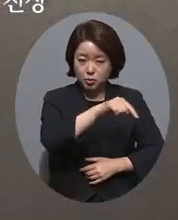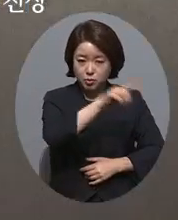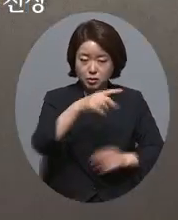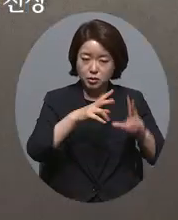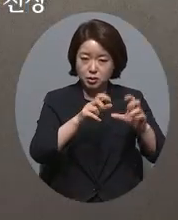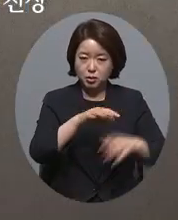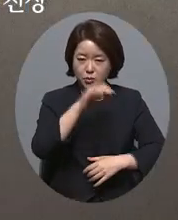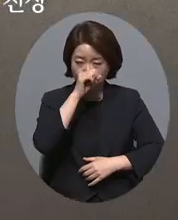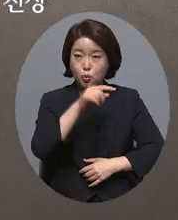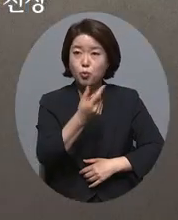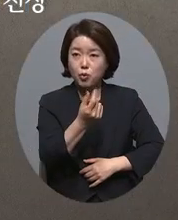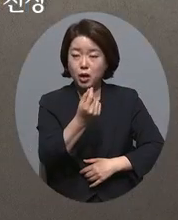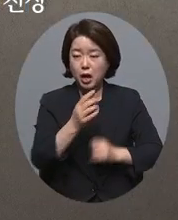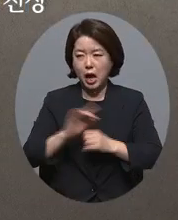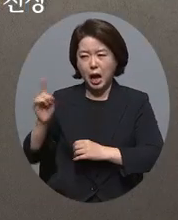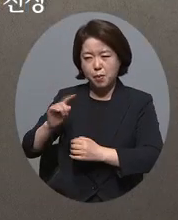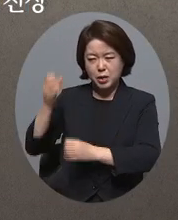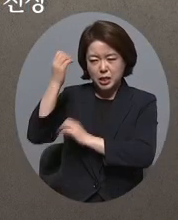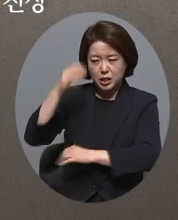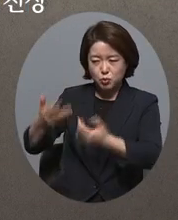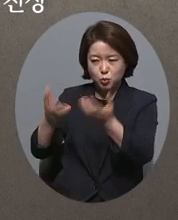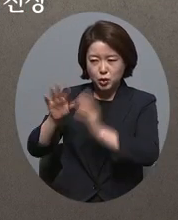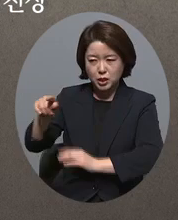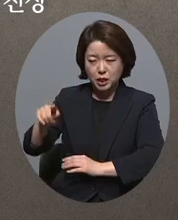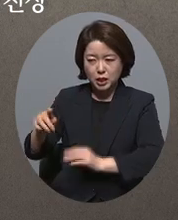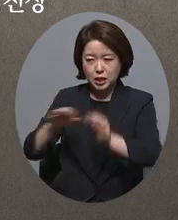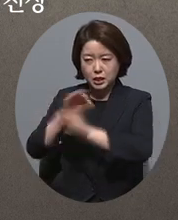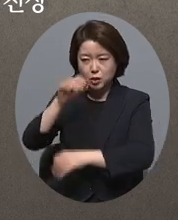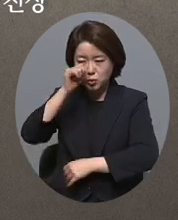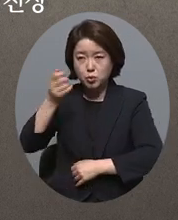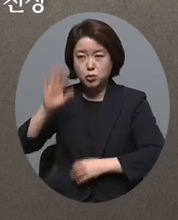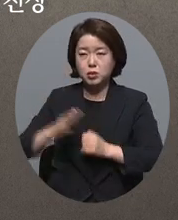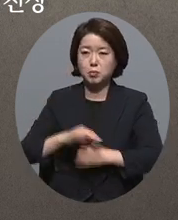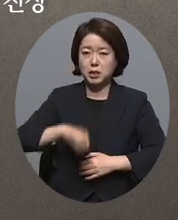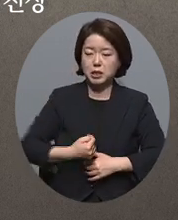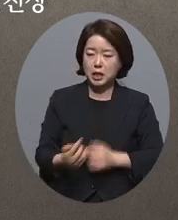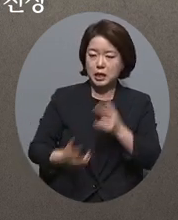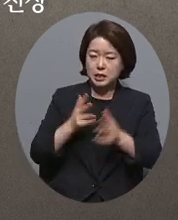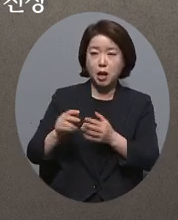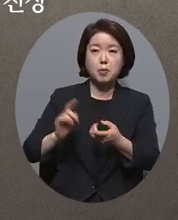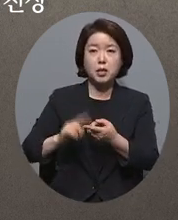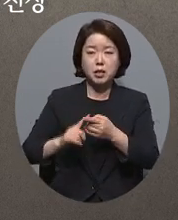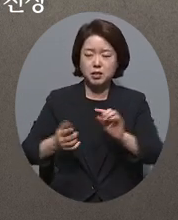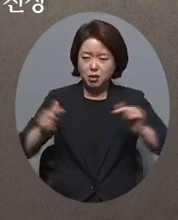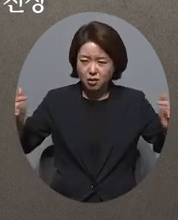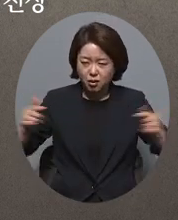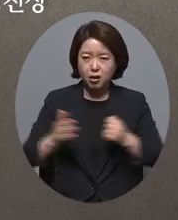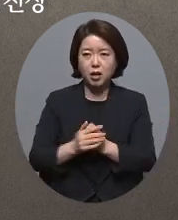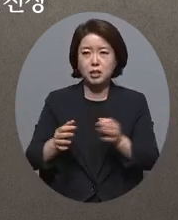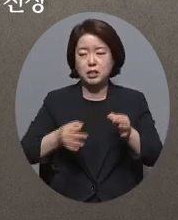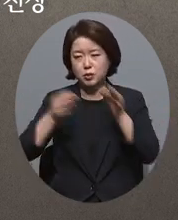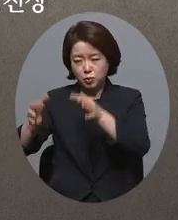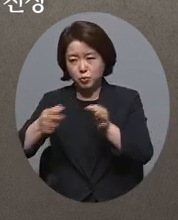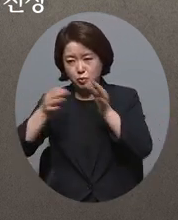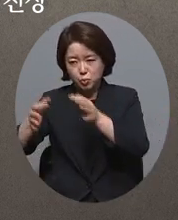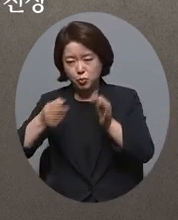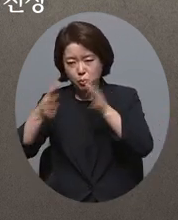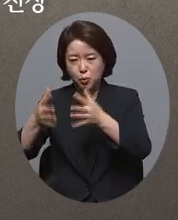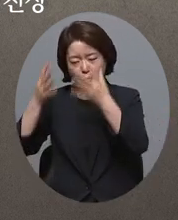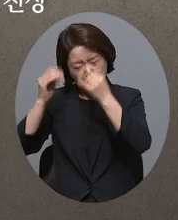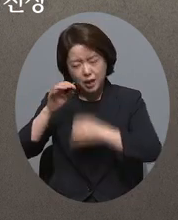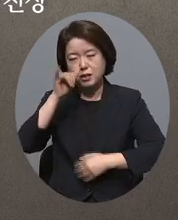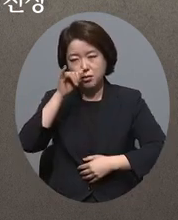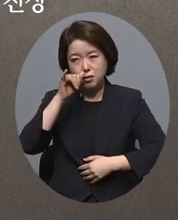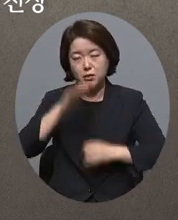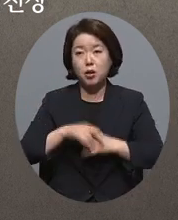그 아무리 기초단체가 재정 건전성이 좋다고 하더라도 자기네들이 사업을 하는 거에 있어서 여러 가지 재정을 투입해야 될 요소들이 많이 있습니다